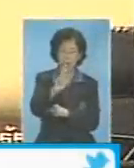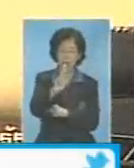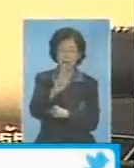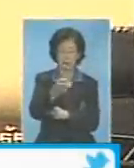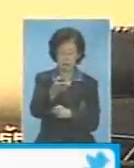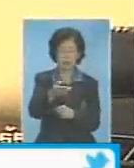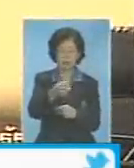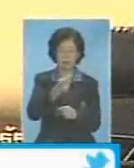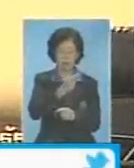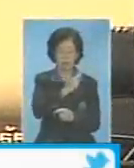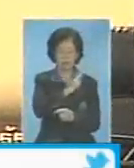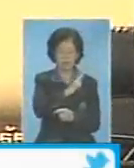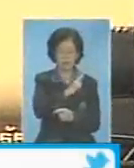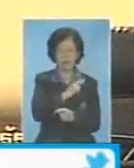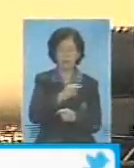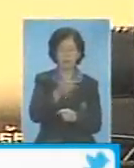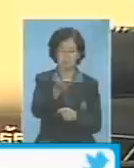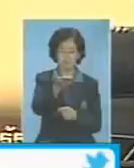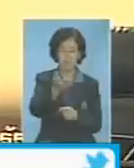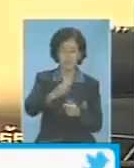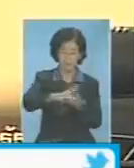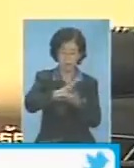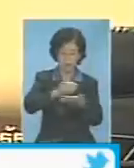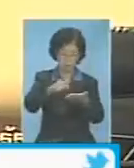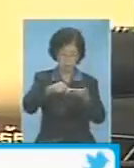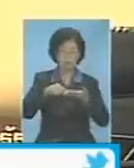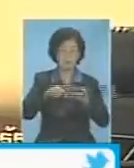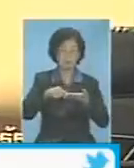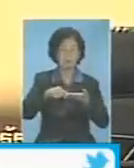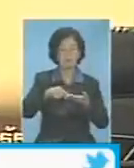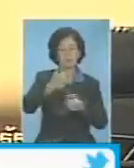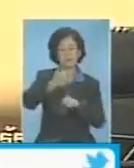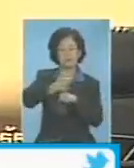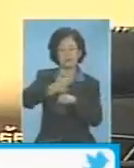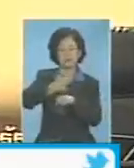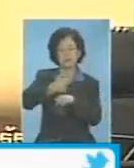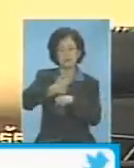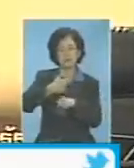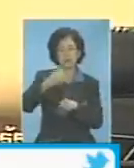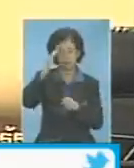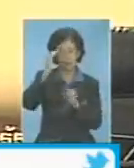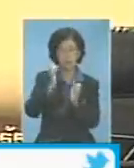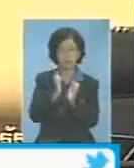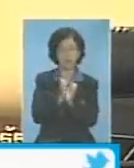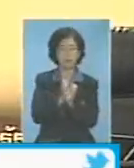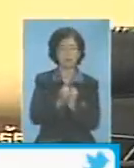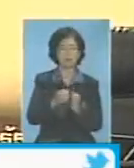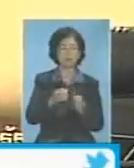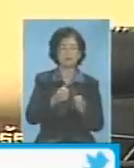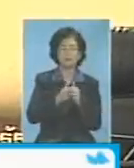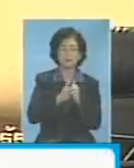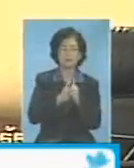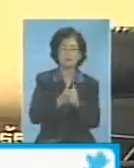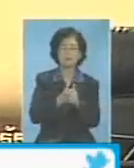ลกระทบจากการชุมนุมทางการเมืองเมื่อปี53คุณเฉลิมบอกเป็นคนละเรื่องกันไม่เกี่ยวกันการเยียวยายังไม่มีกำหนดกฎเกณฑ์ชัดเจนว่าจะ